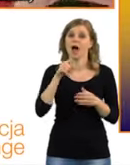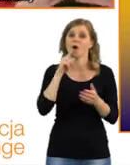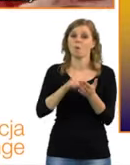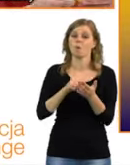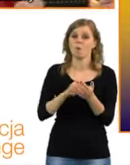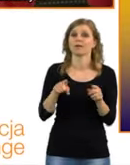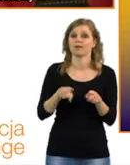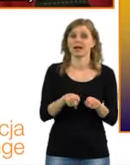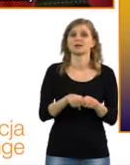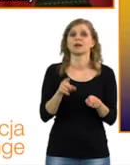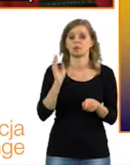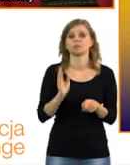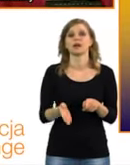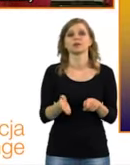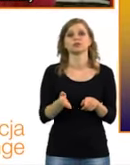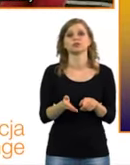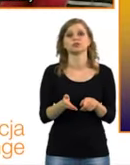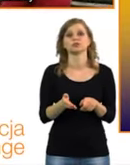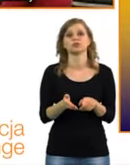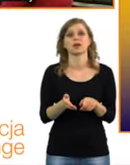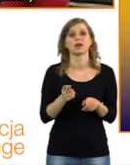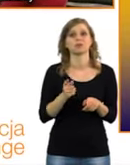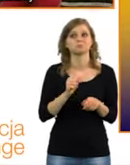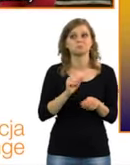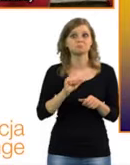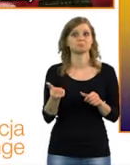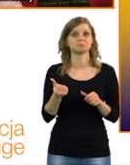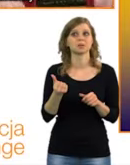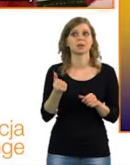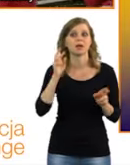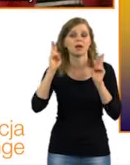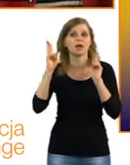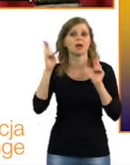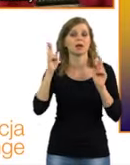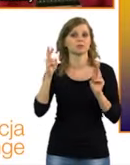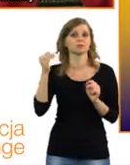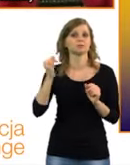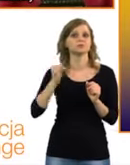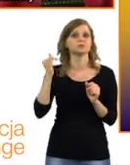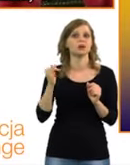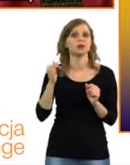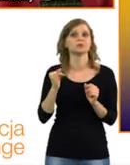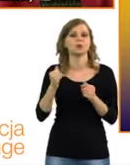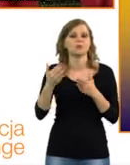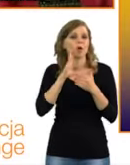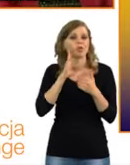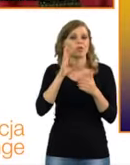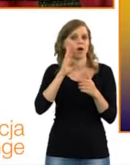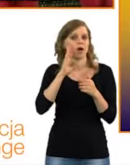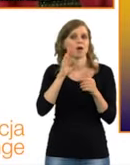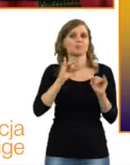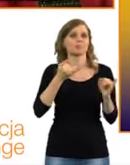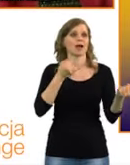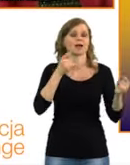która też będzie w bardzo fajny sposób nadawała dźwięk bardzo zbliżony do dźwięku,